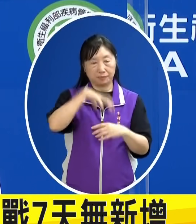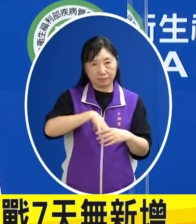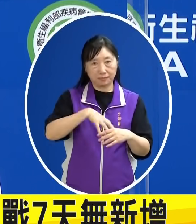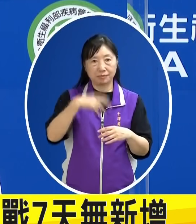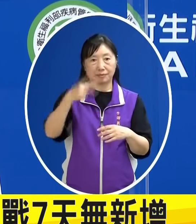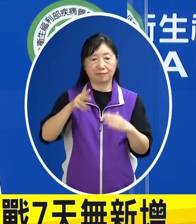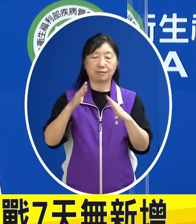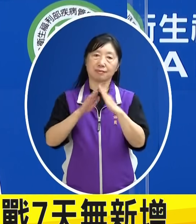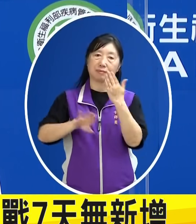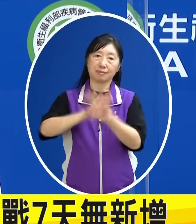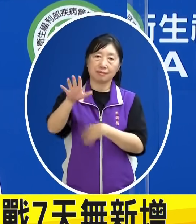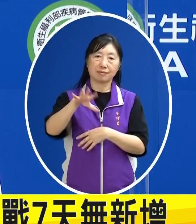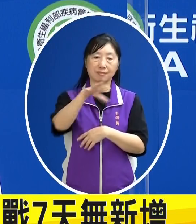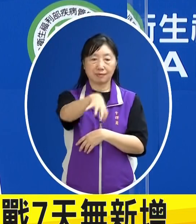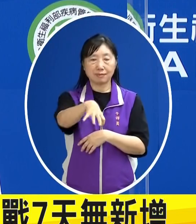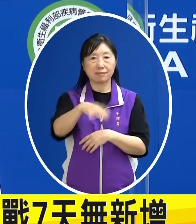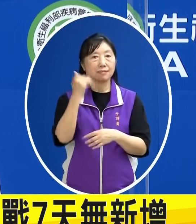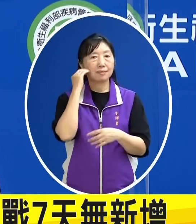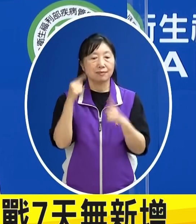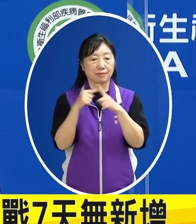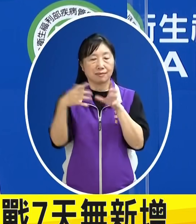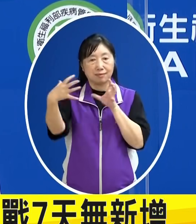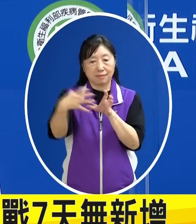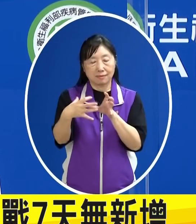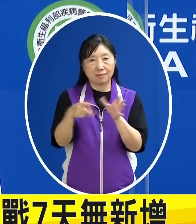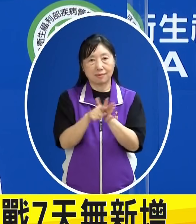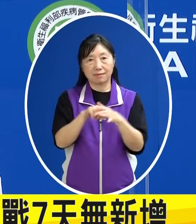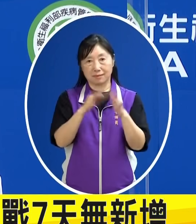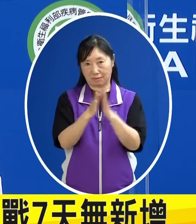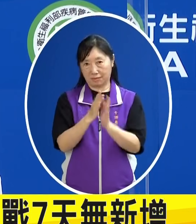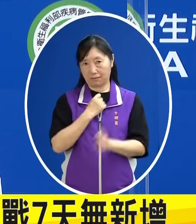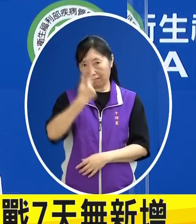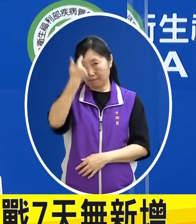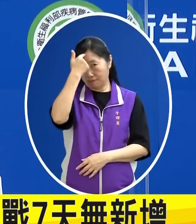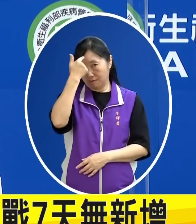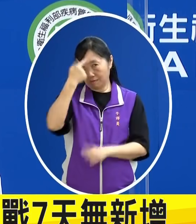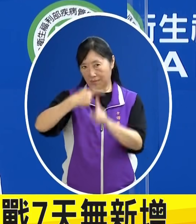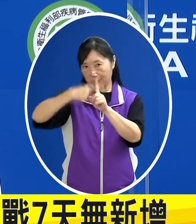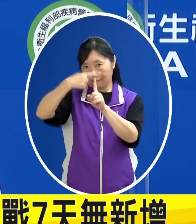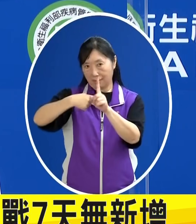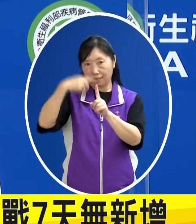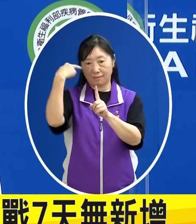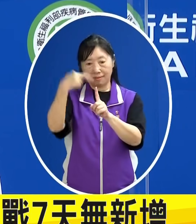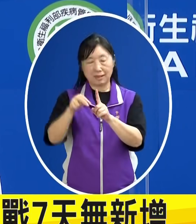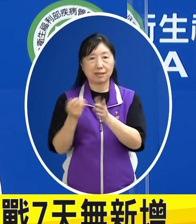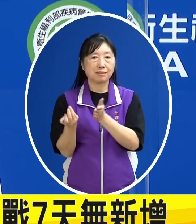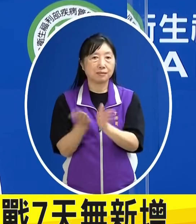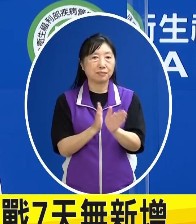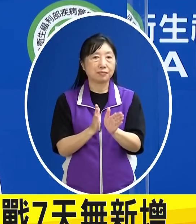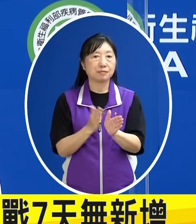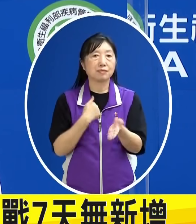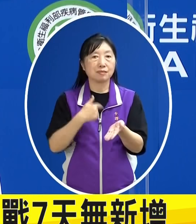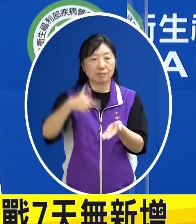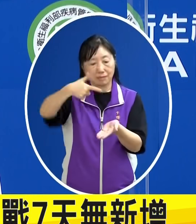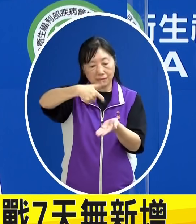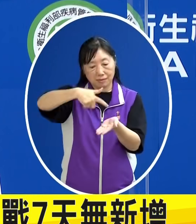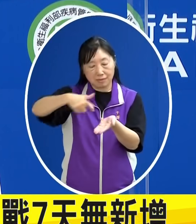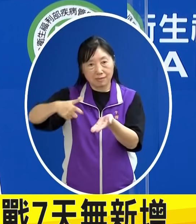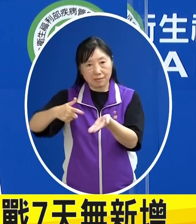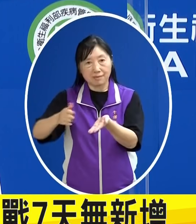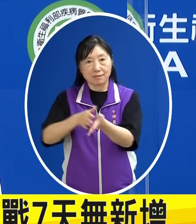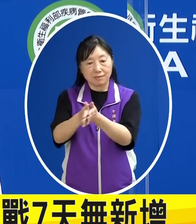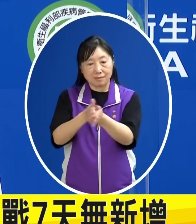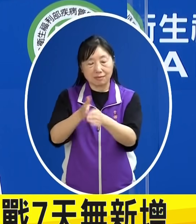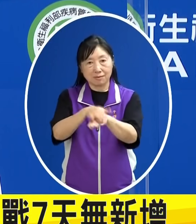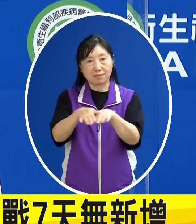的场所，哈，在聚集的时候，那量体温，好，那要准备相关的一些洗手哈、个人清